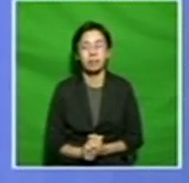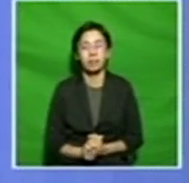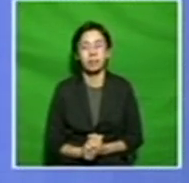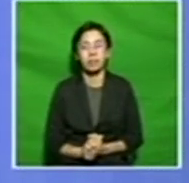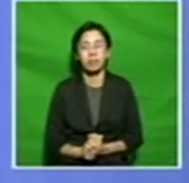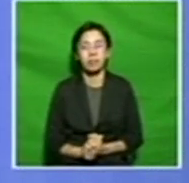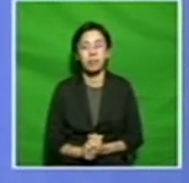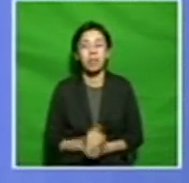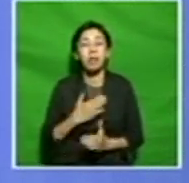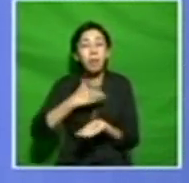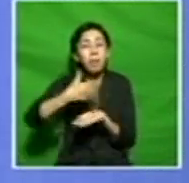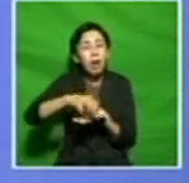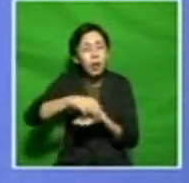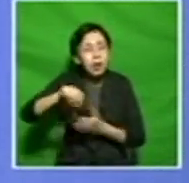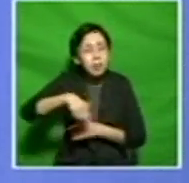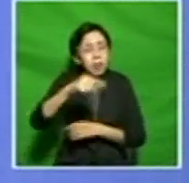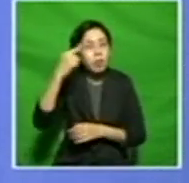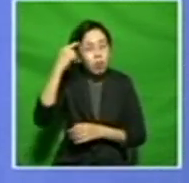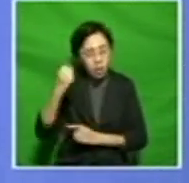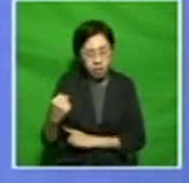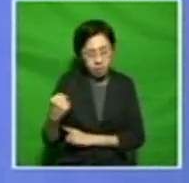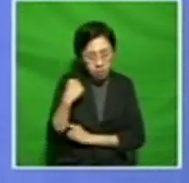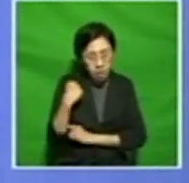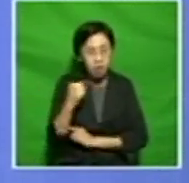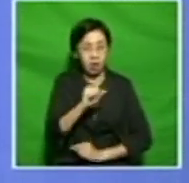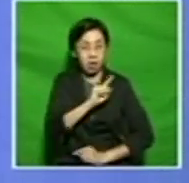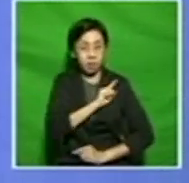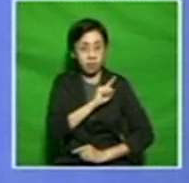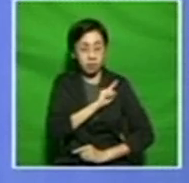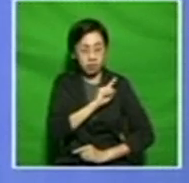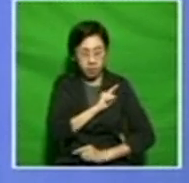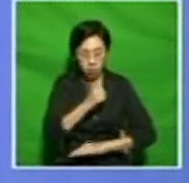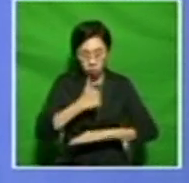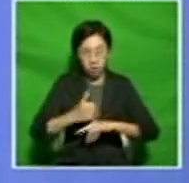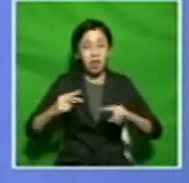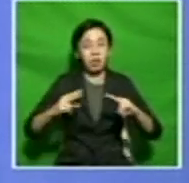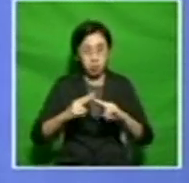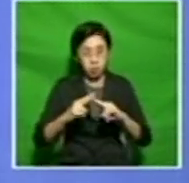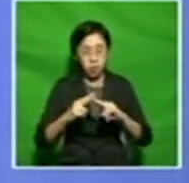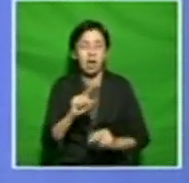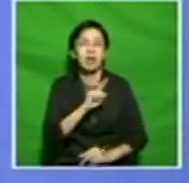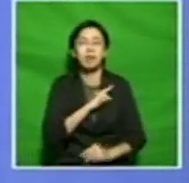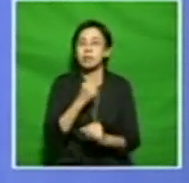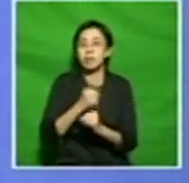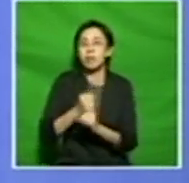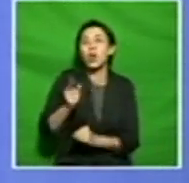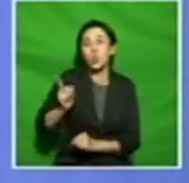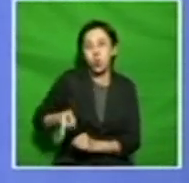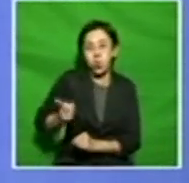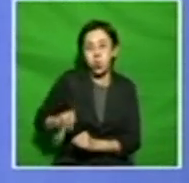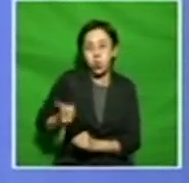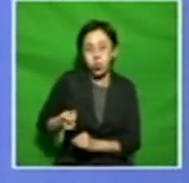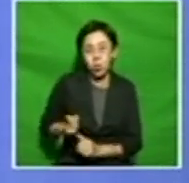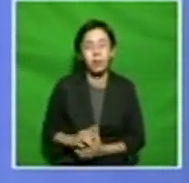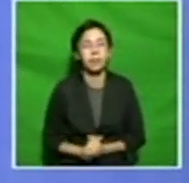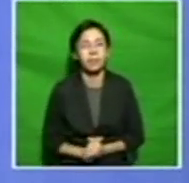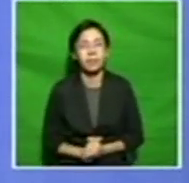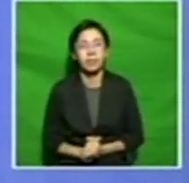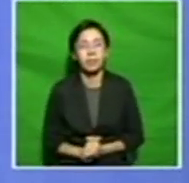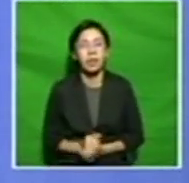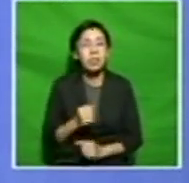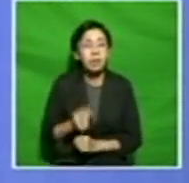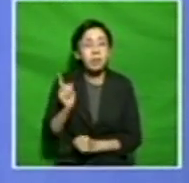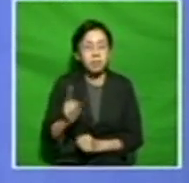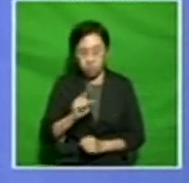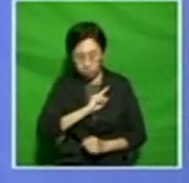ขอันนี้ก็ขอเรียนให้ทราบว่าอำนาจหน้าที่รับผิดชอบของรัฐมนตรีเจ้ากระทรวงนั้นยังคงอยู่ทุกประการเพราะท่าน